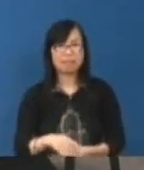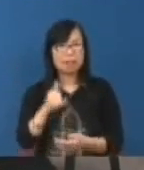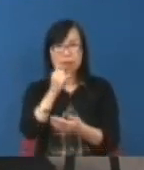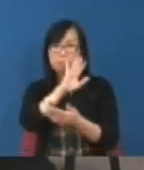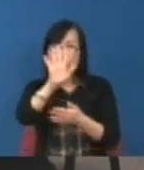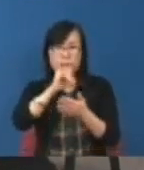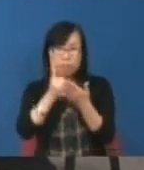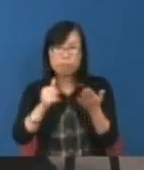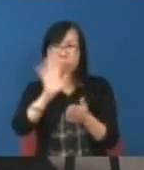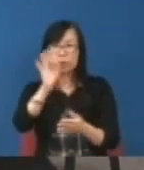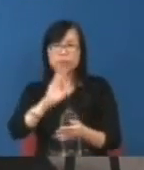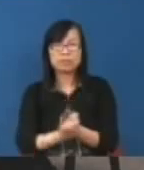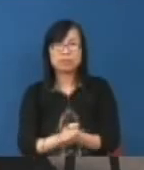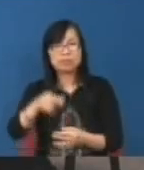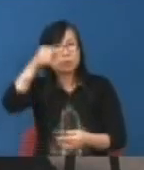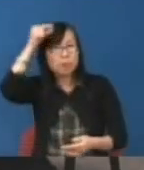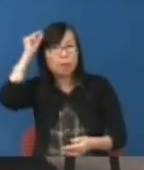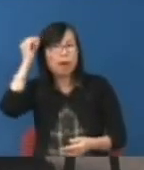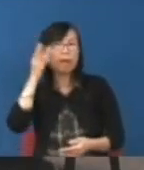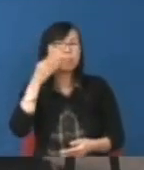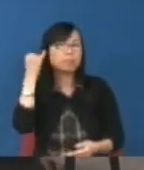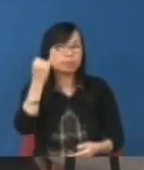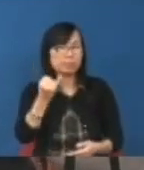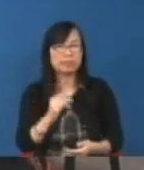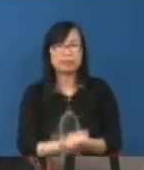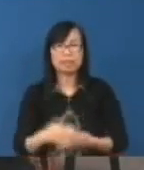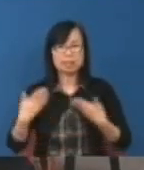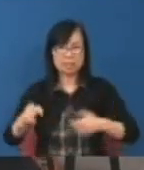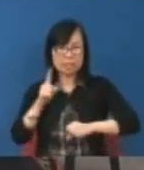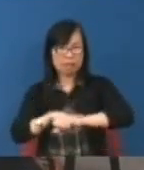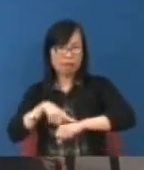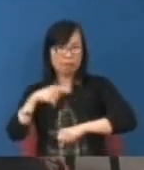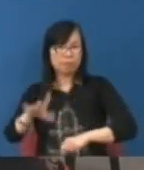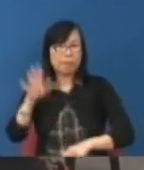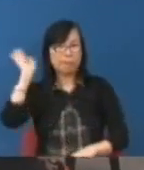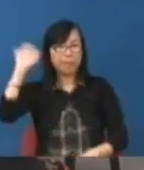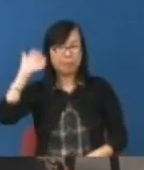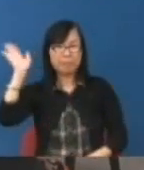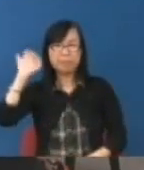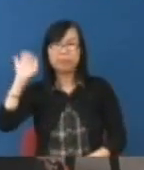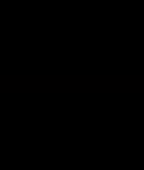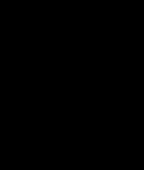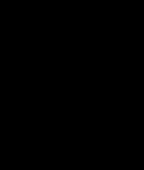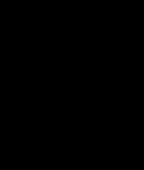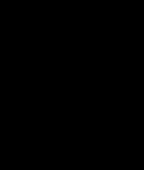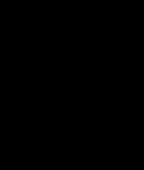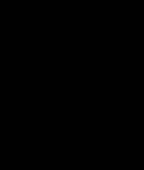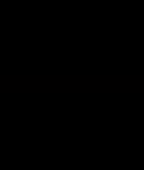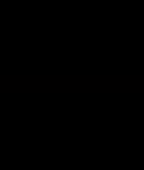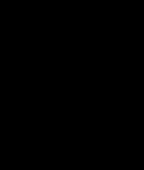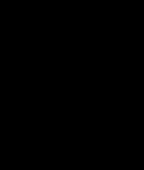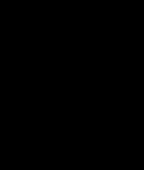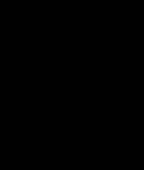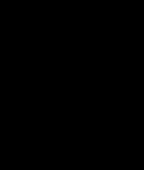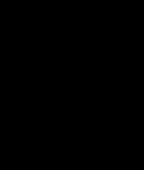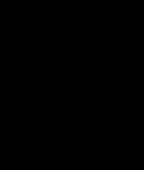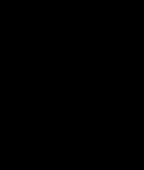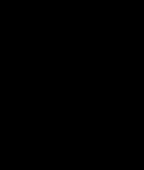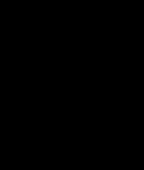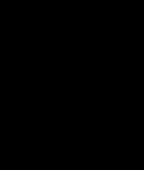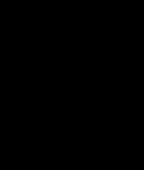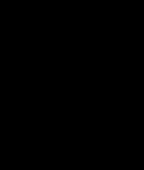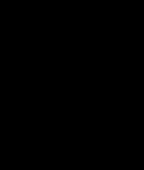有冇腦啊？各位朋友， 好啦，各位，總唔知各位小朋友，你腳痛頭痛都好， 睇醫生啦。 你就